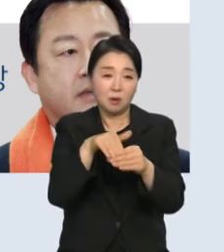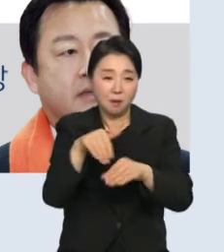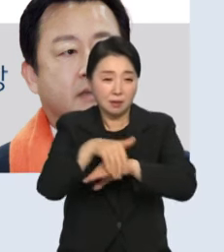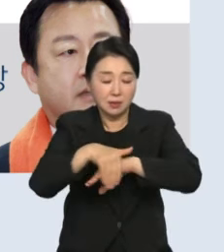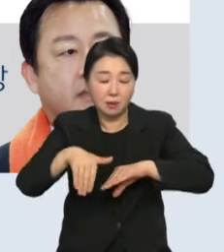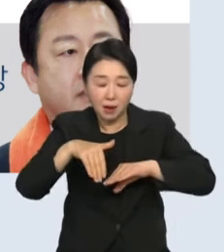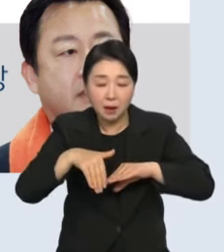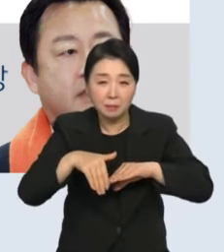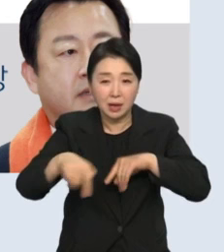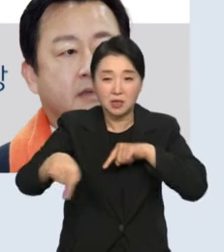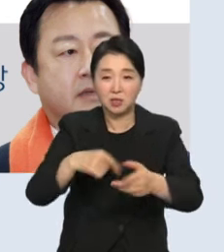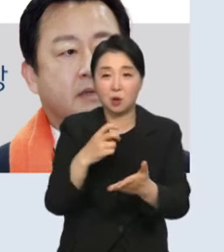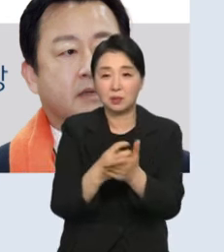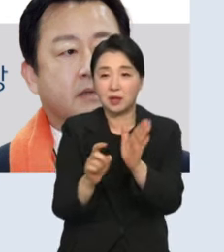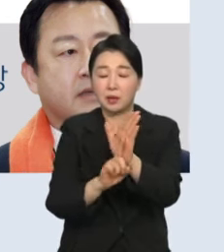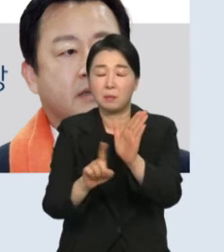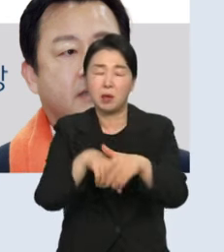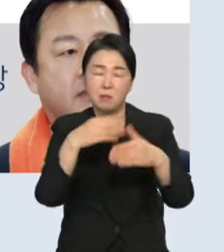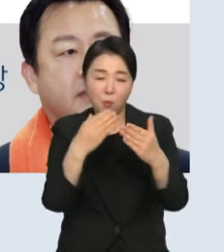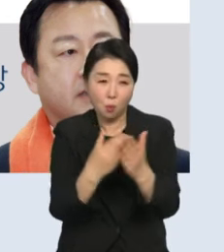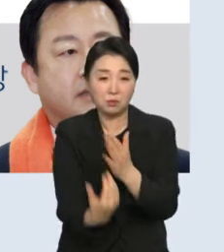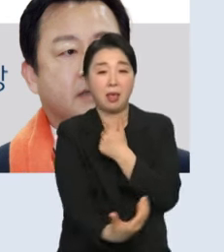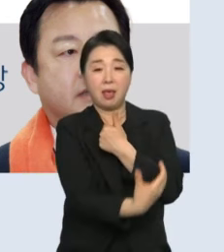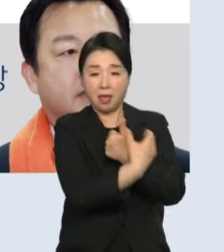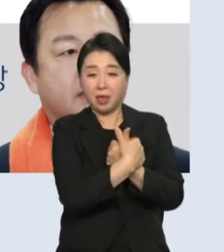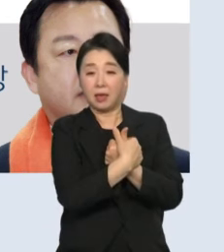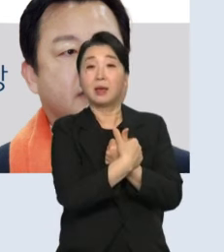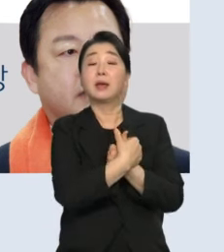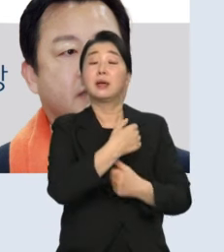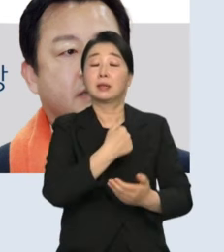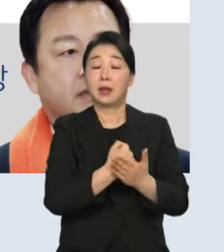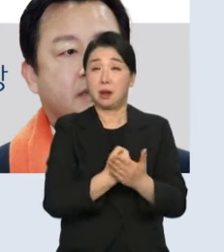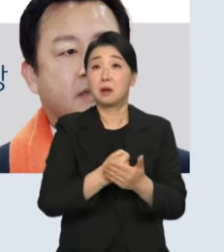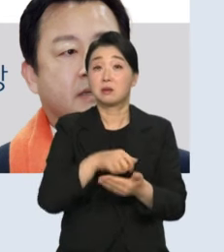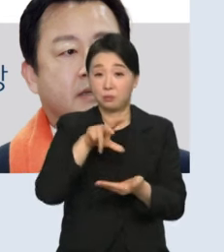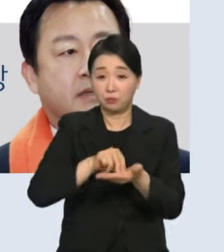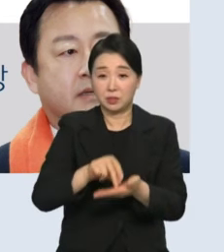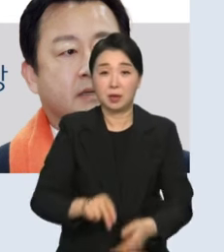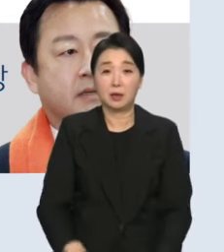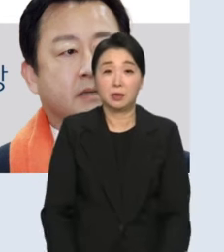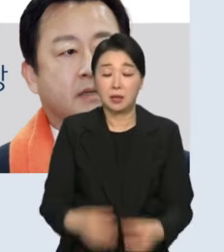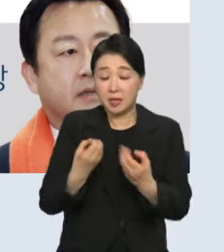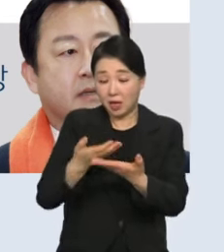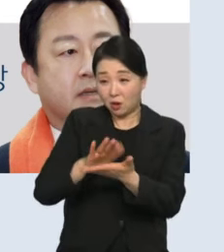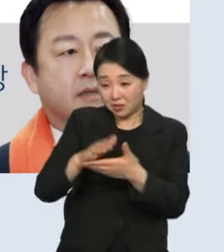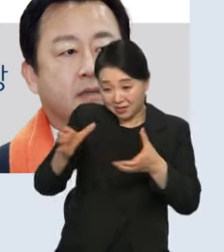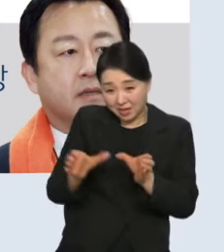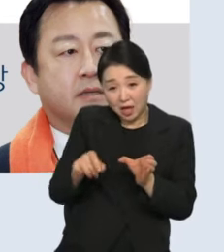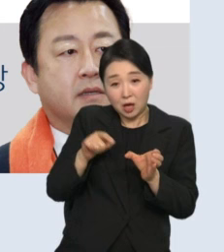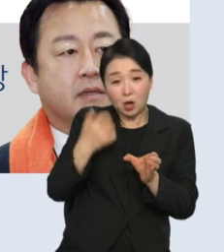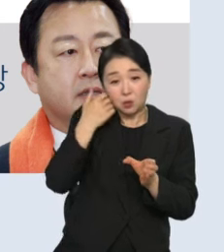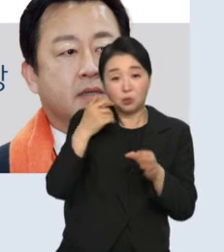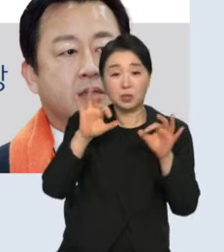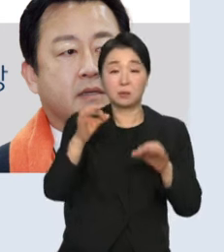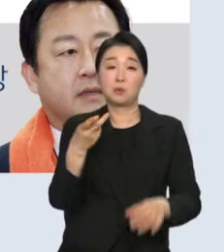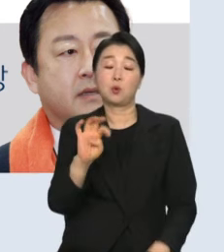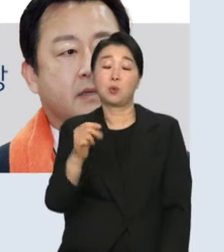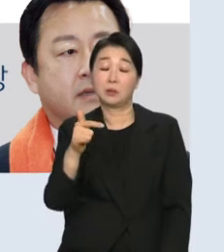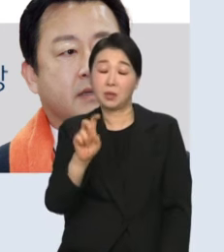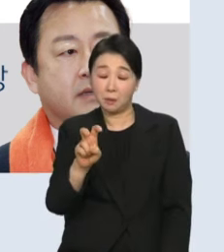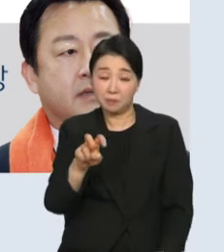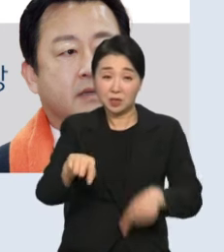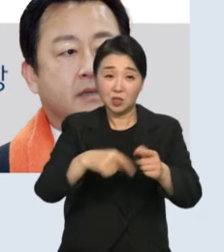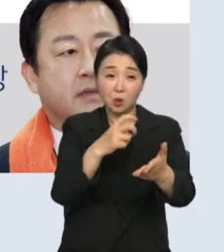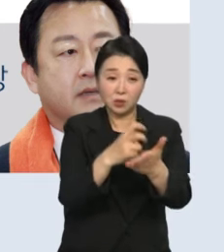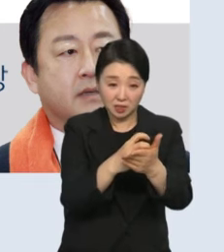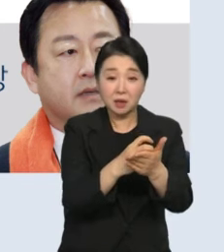등 홍보 전권을 요구한 것을 문제삼은 겁니다 이에 개혁신당 출신 김용남 정책위의장은